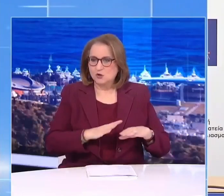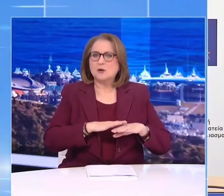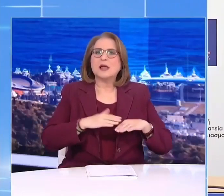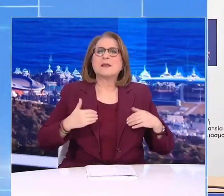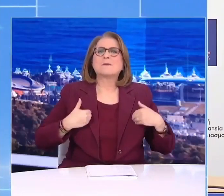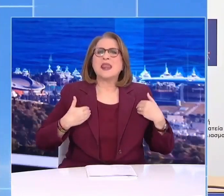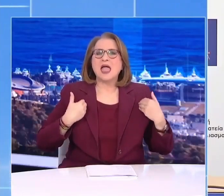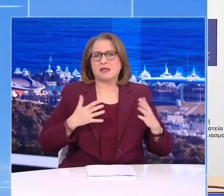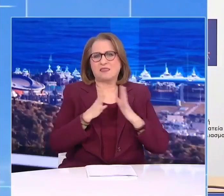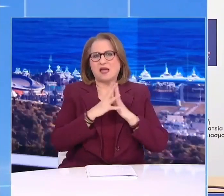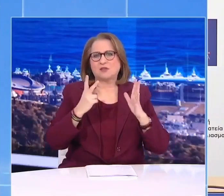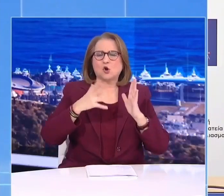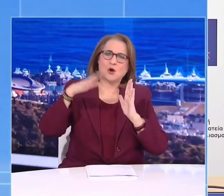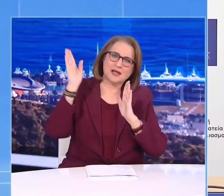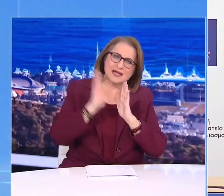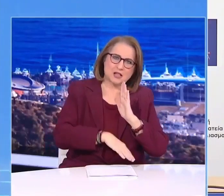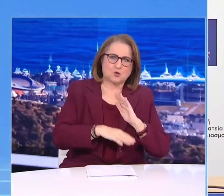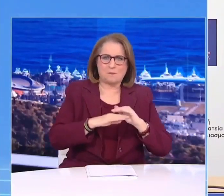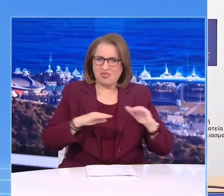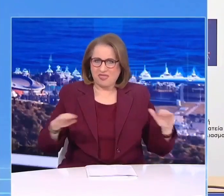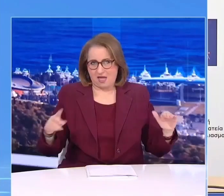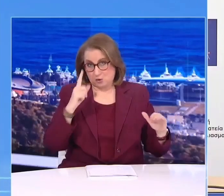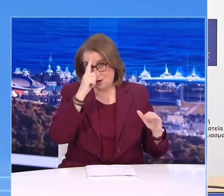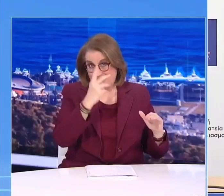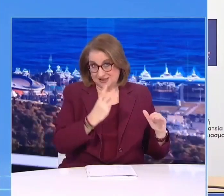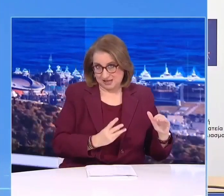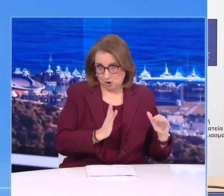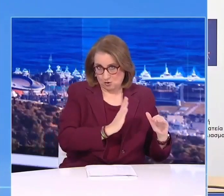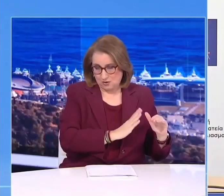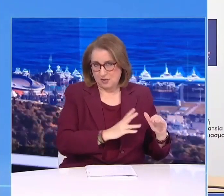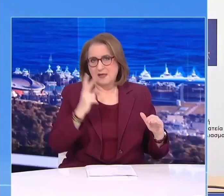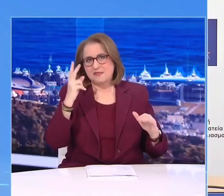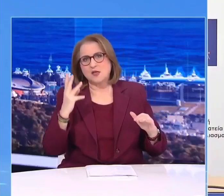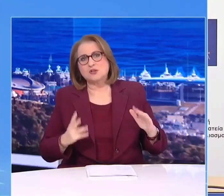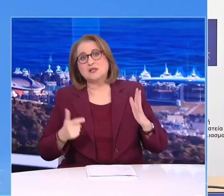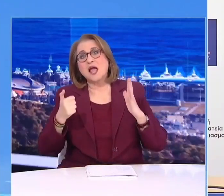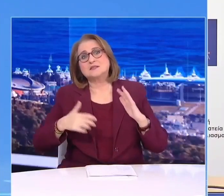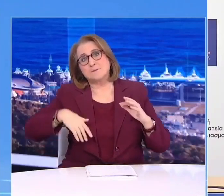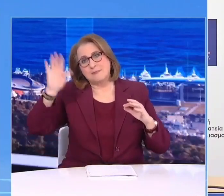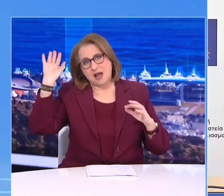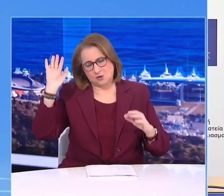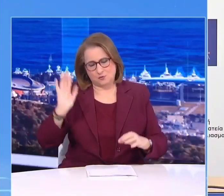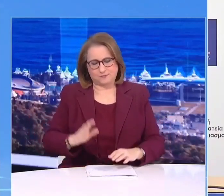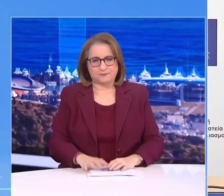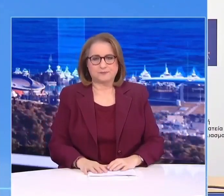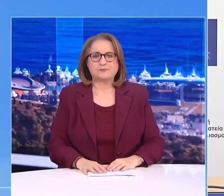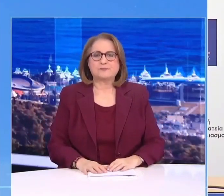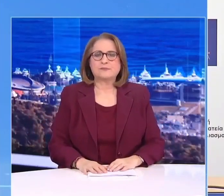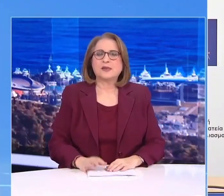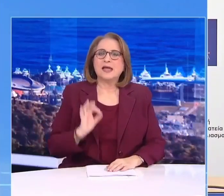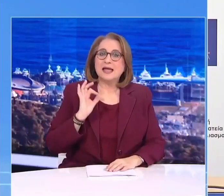ετών. Τις τελευταίες όμως 3 εβδομάδες, σταθερά και κάθε εβδομάδα, βλέπουμε μια